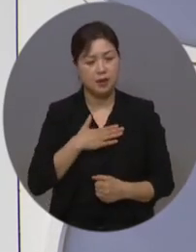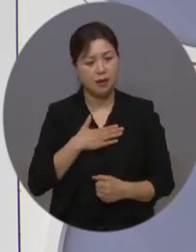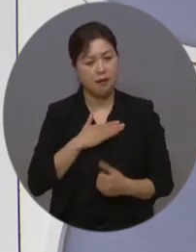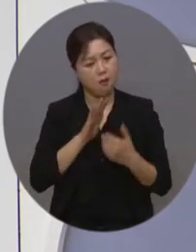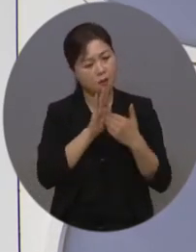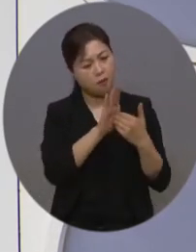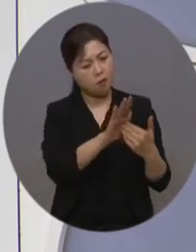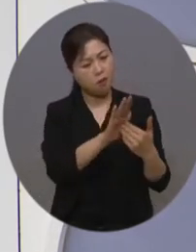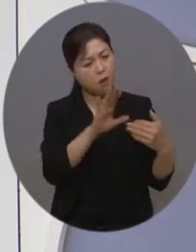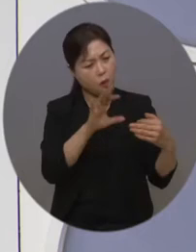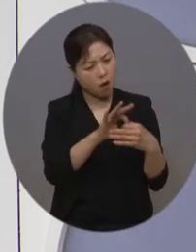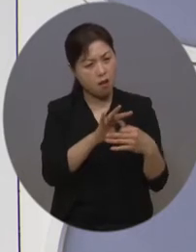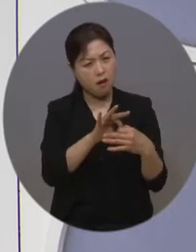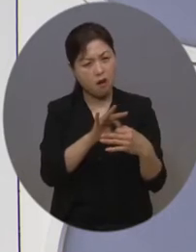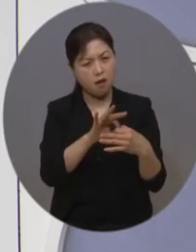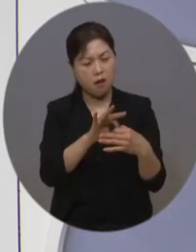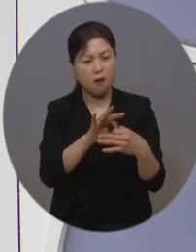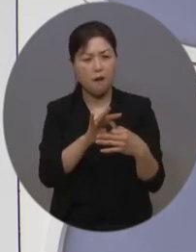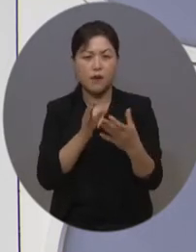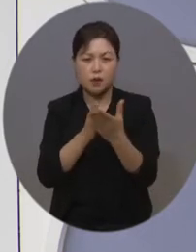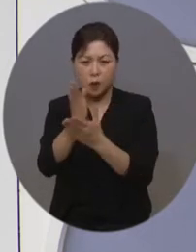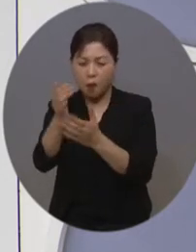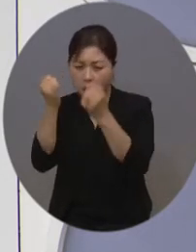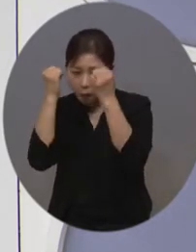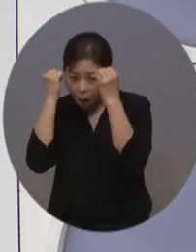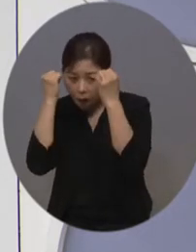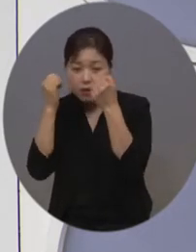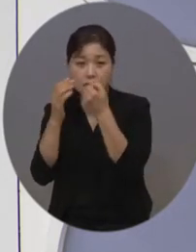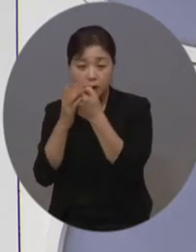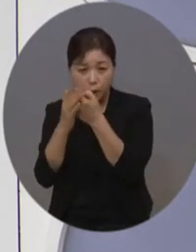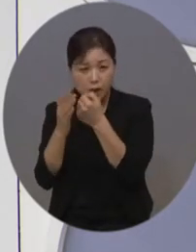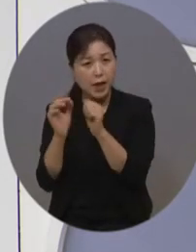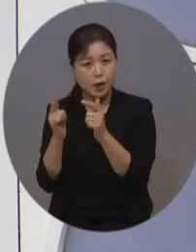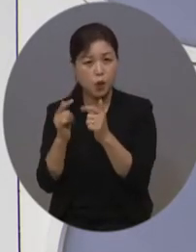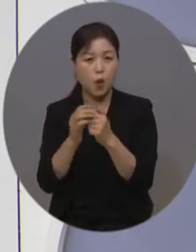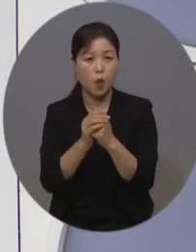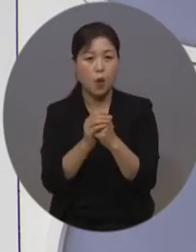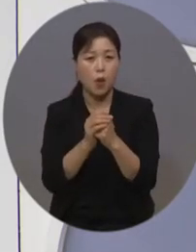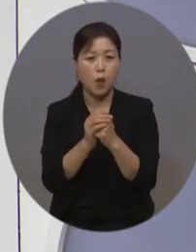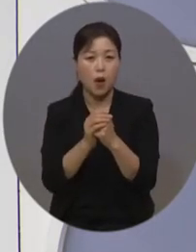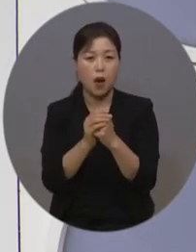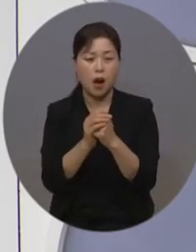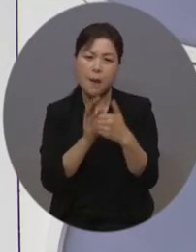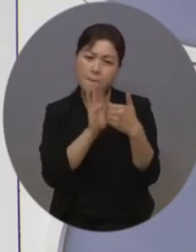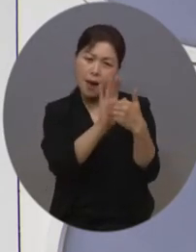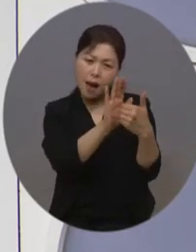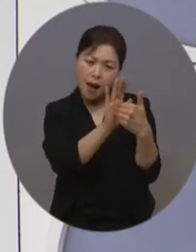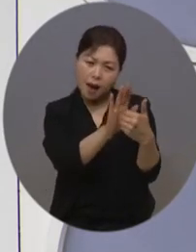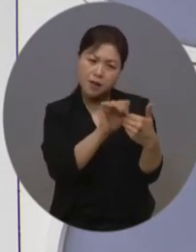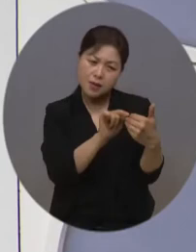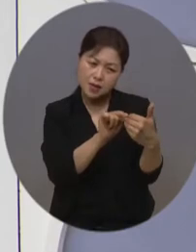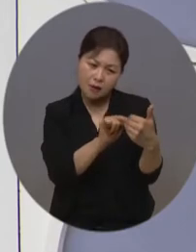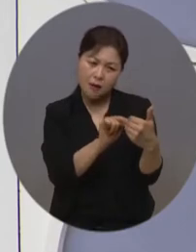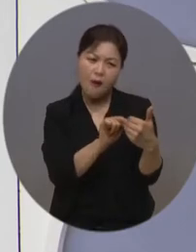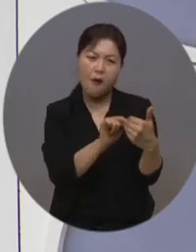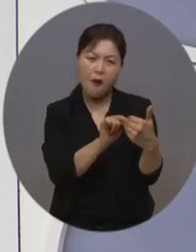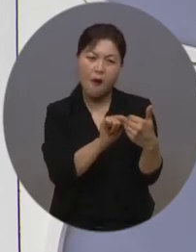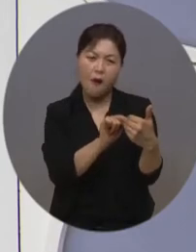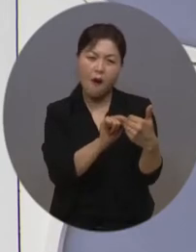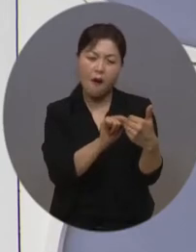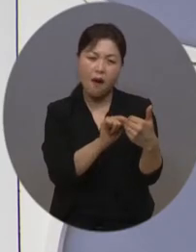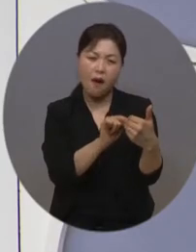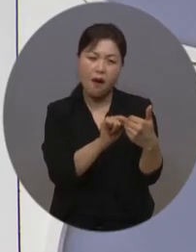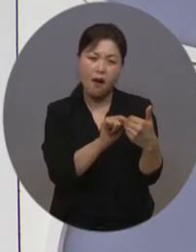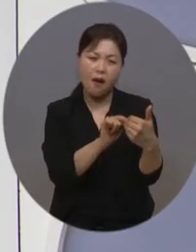아니고 오히려 방역보다 더 중요한 것은 면역입니다. 내가 정말 방역을 좀 소홀해도 내가